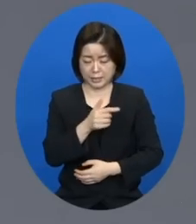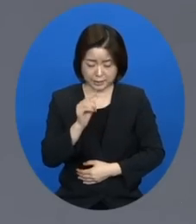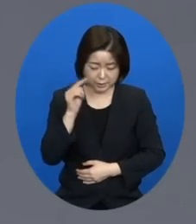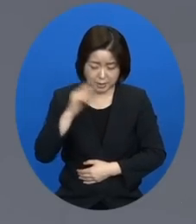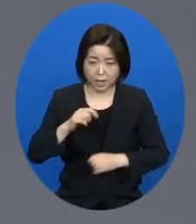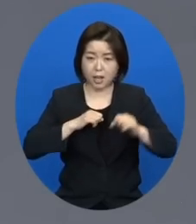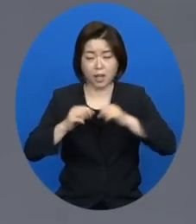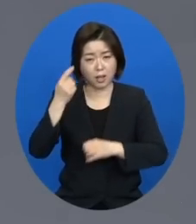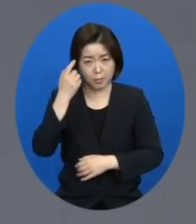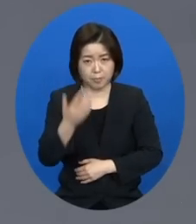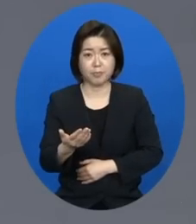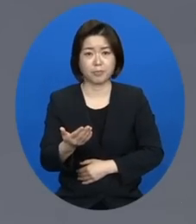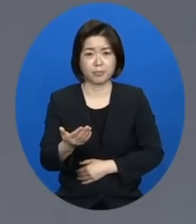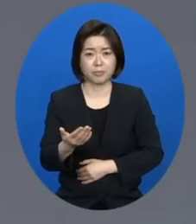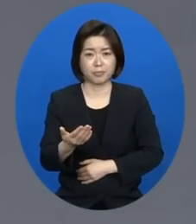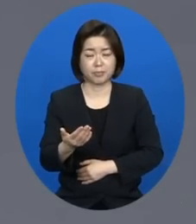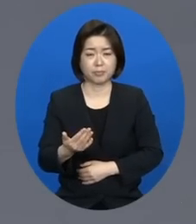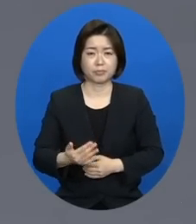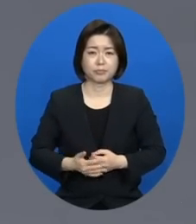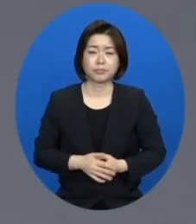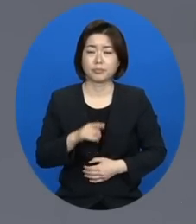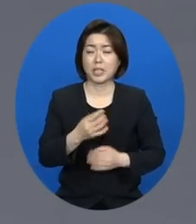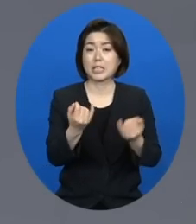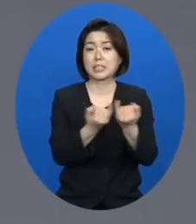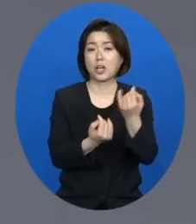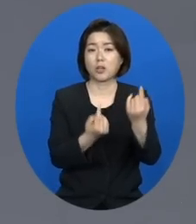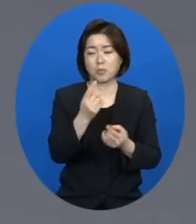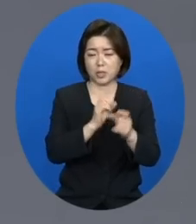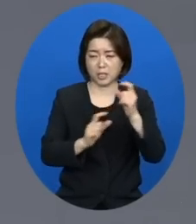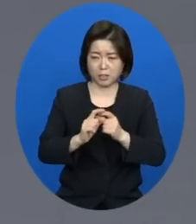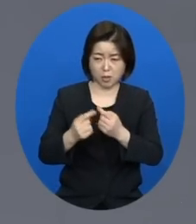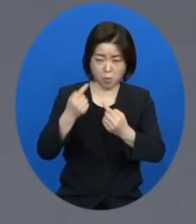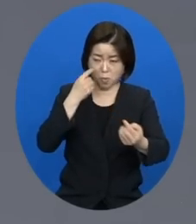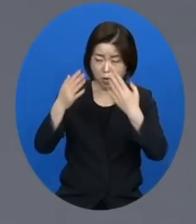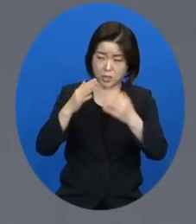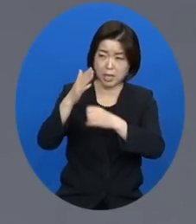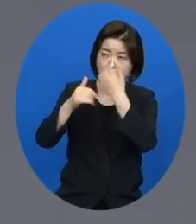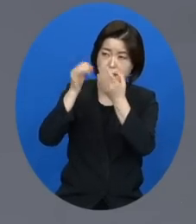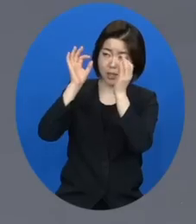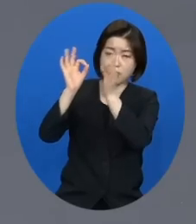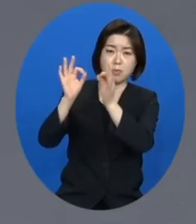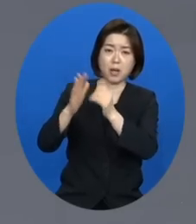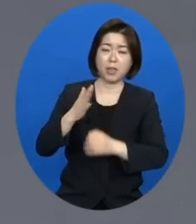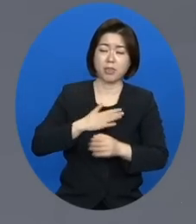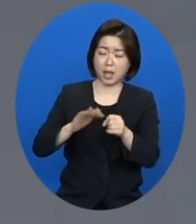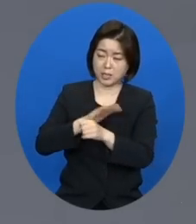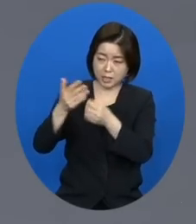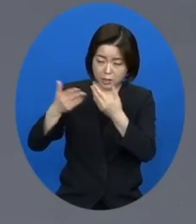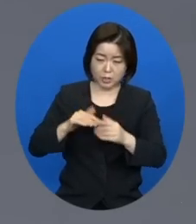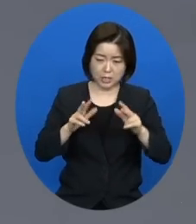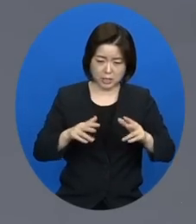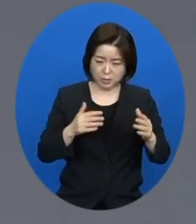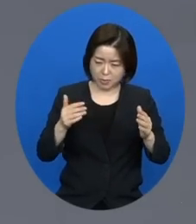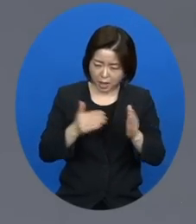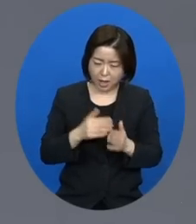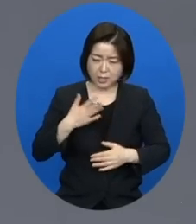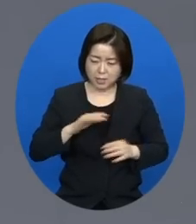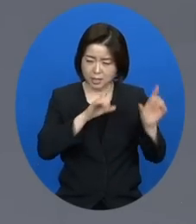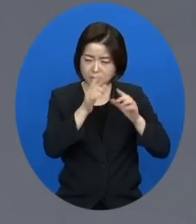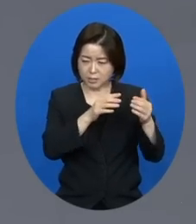수 있겠는가. 그 여인보다 하나님이 더 선명하게 보인 것이죠. 나를 사랑하시고 지금까지 내 삶을